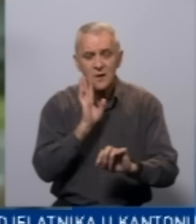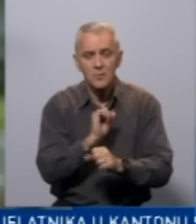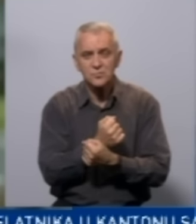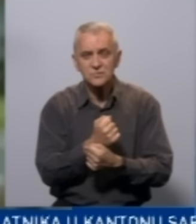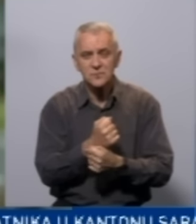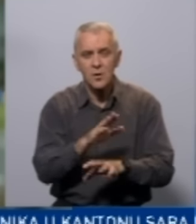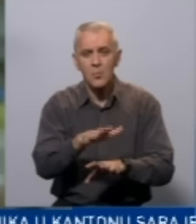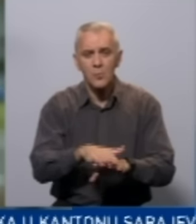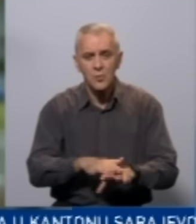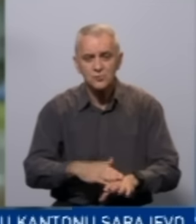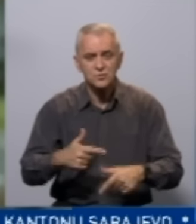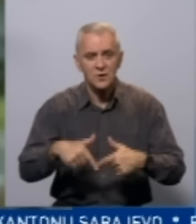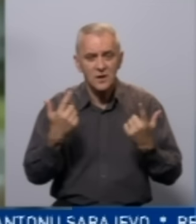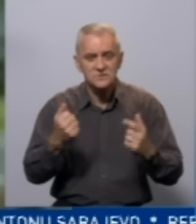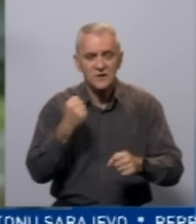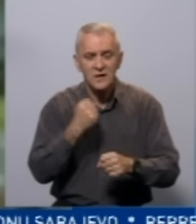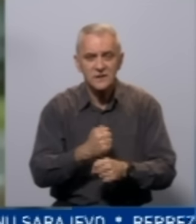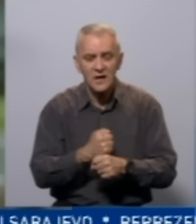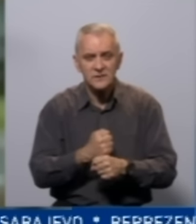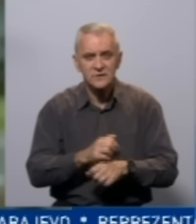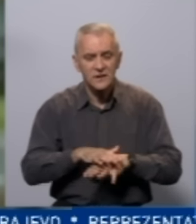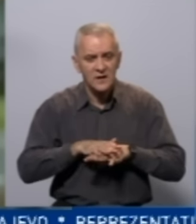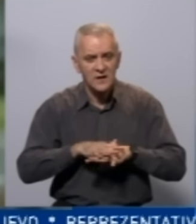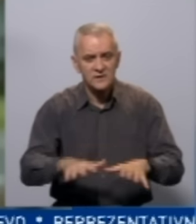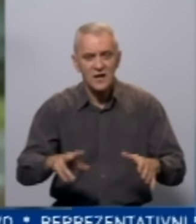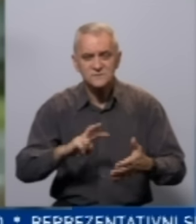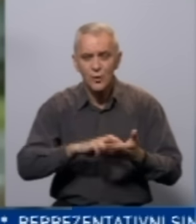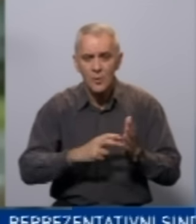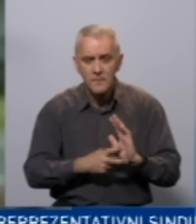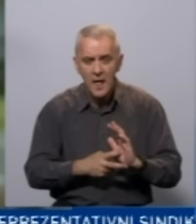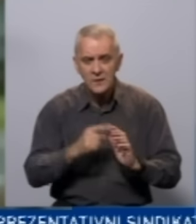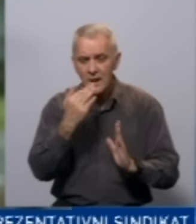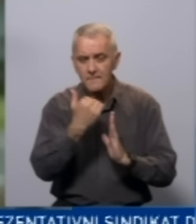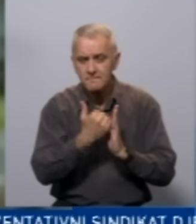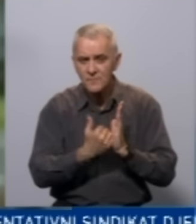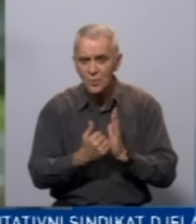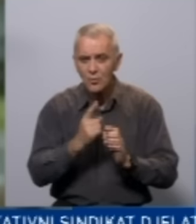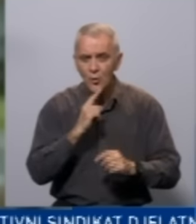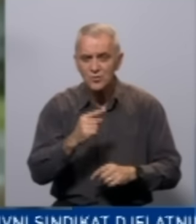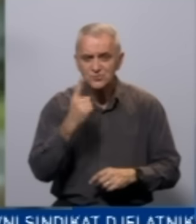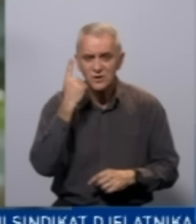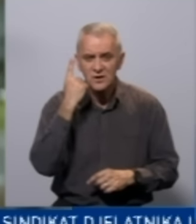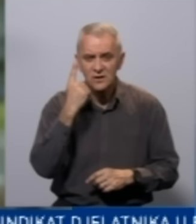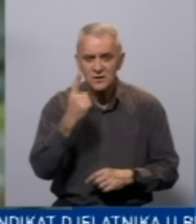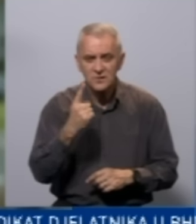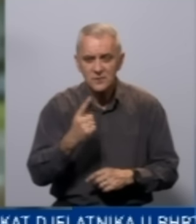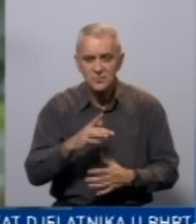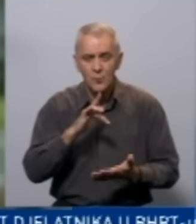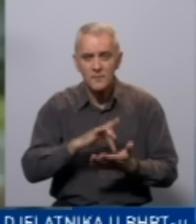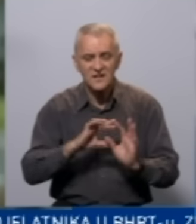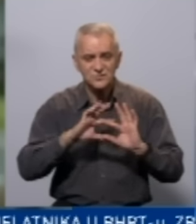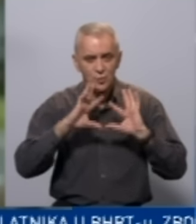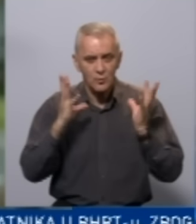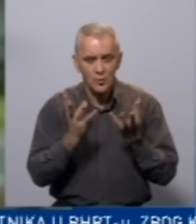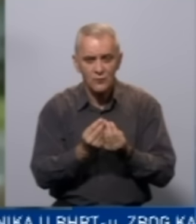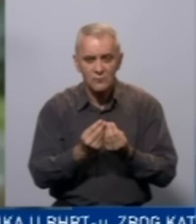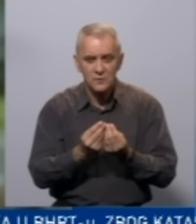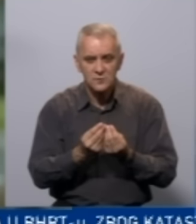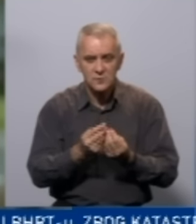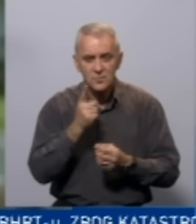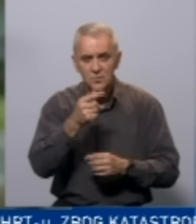jasno raditi na razvoju jednog plana i programa edukativnog koji će na jednom mjestu obuhvatiti sve ono što su